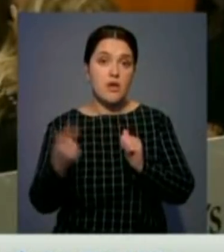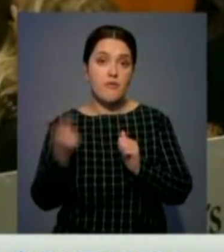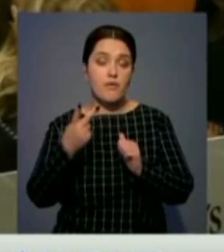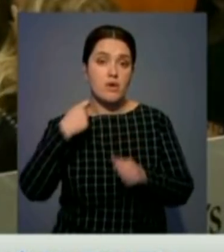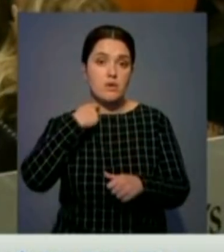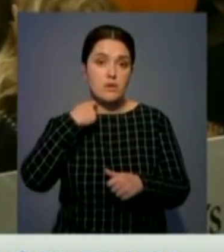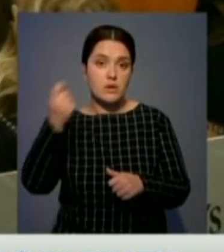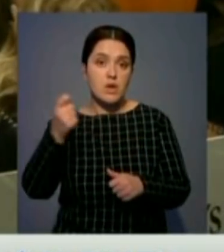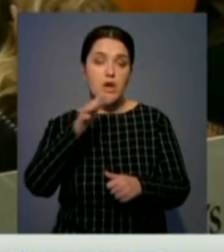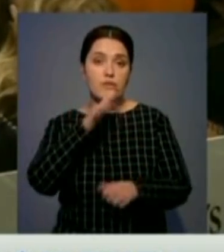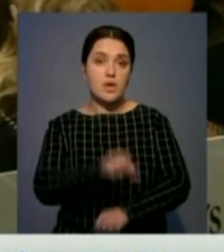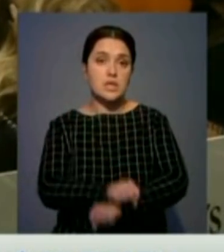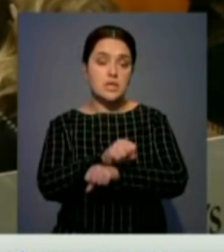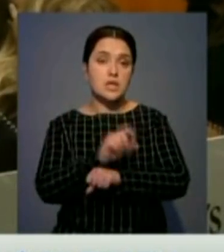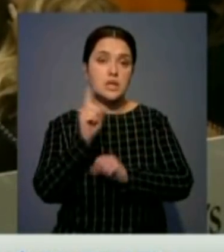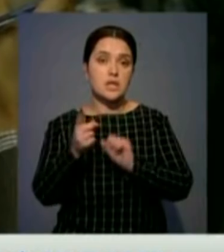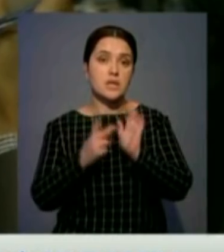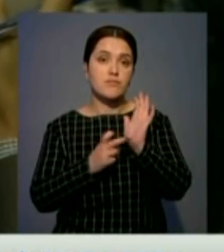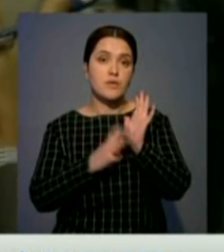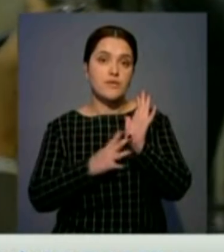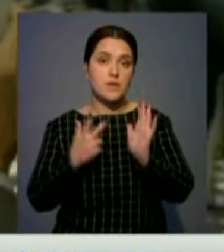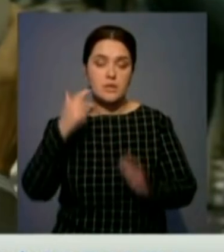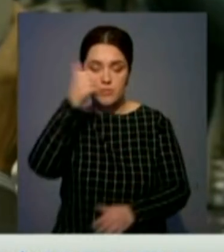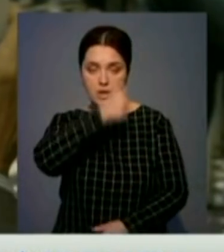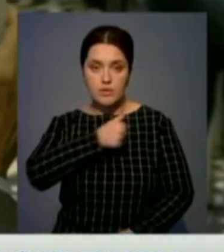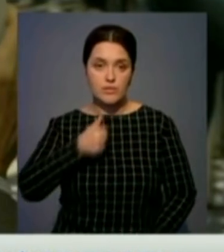Великой Французской революции в 1793 году.